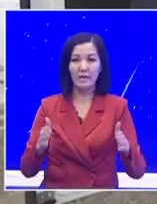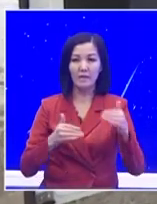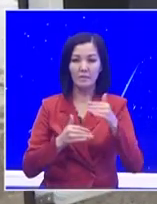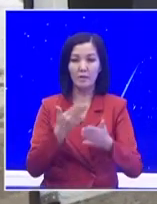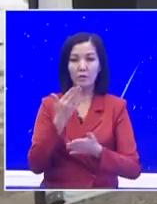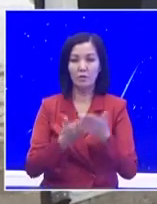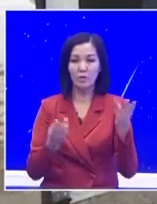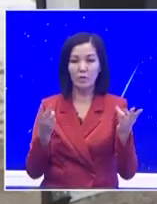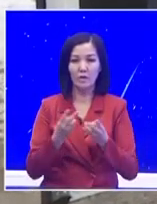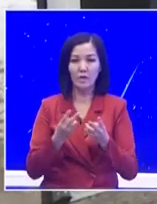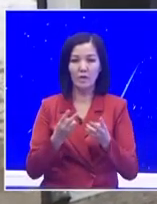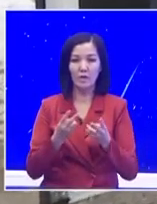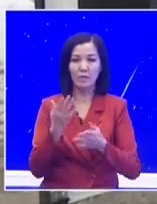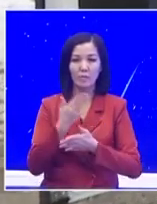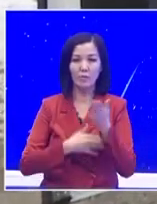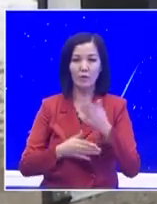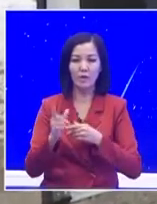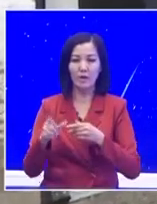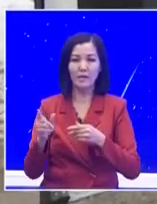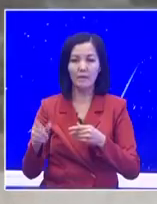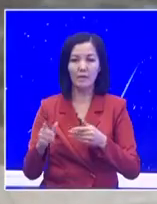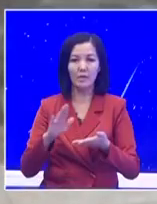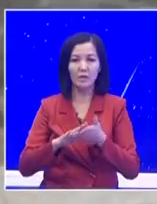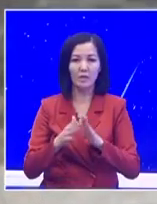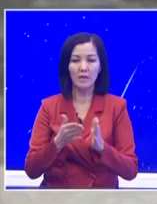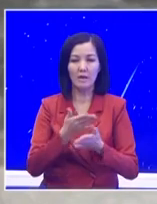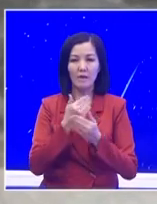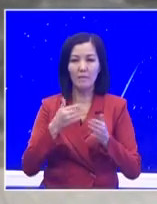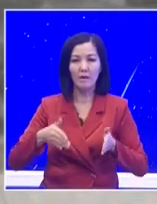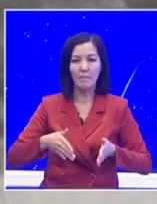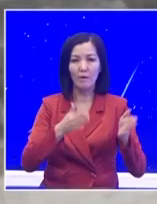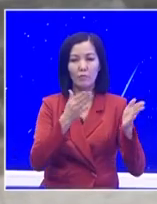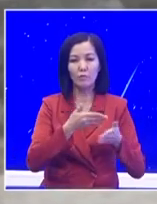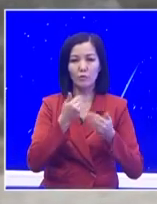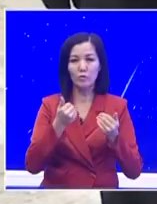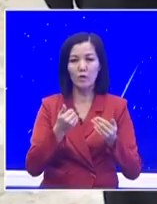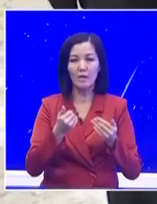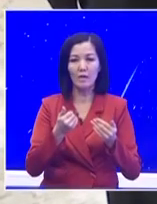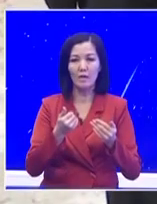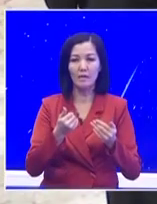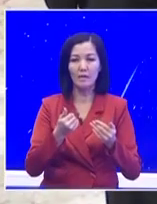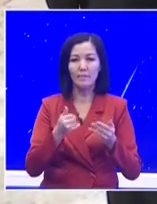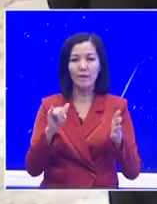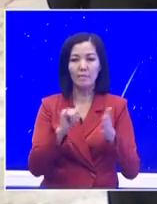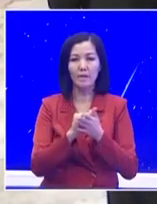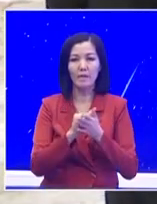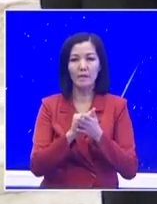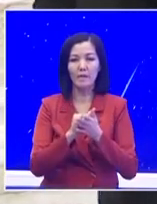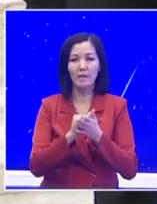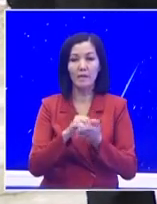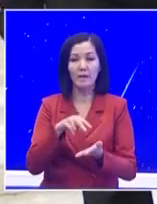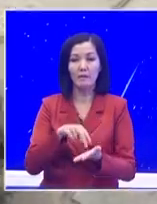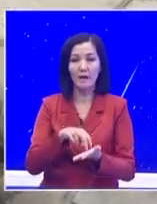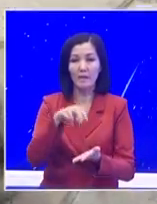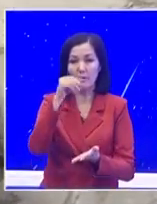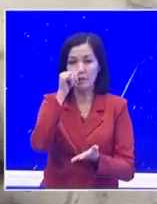көп ғимаратта мүгедек жандардың кіріп шығуына жағдай қарастырылмаған. Пандус жоқтың қасы. Ал стандартқа сай бекітілген құрылғы арбаны көтере